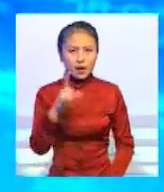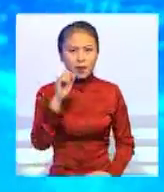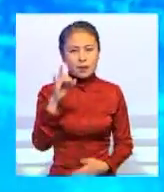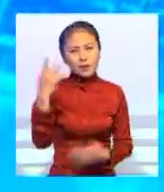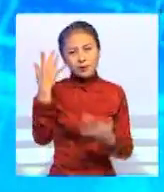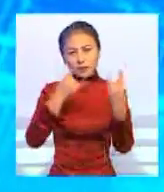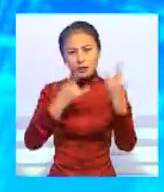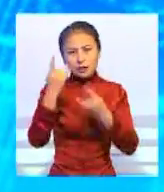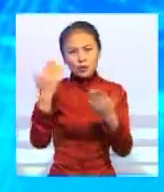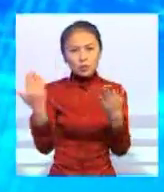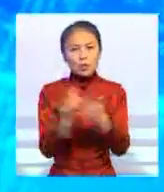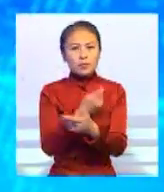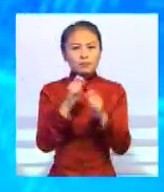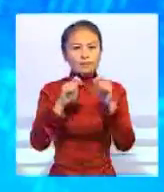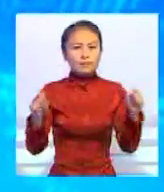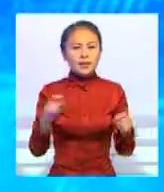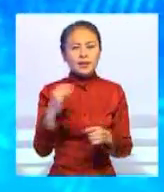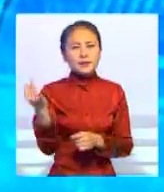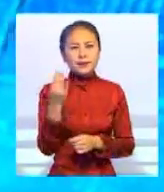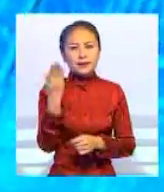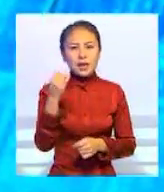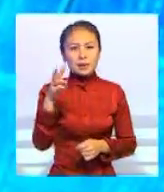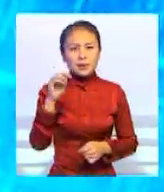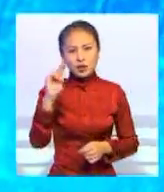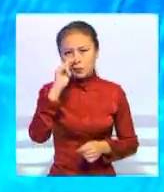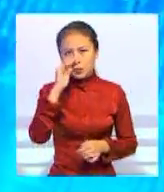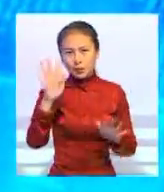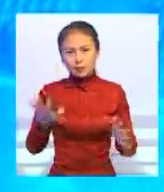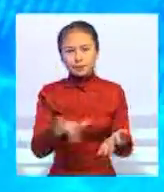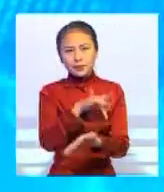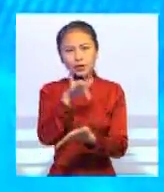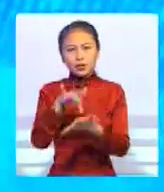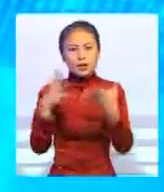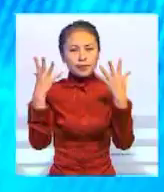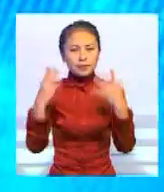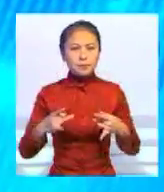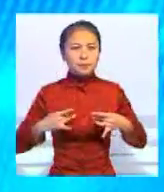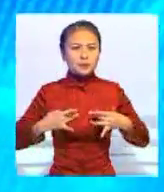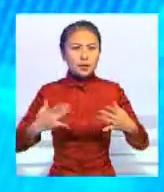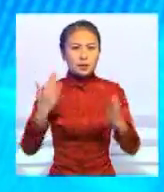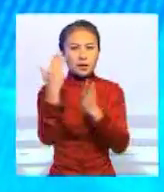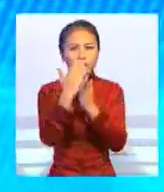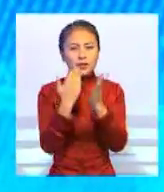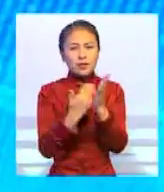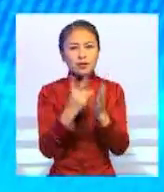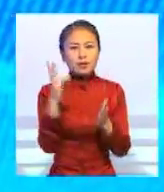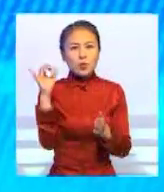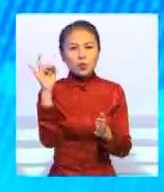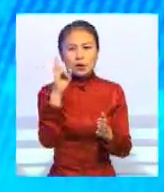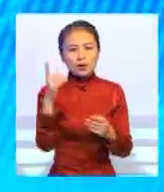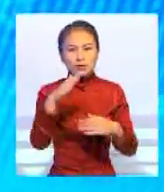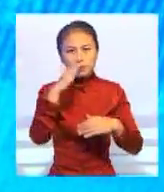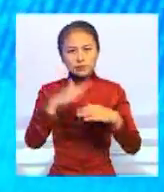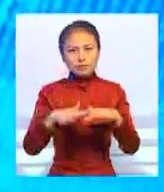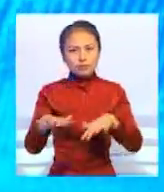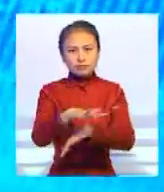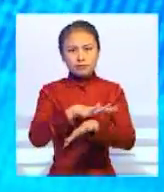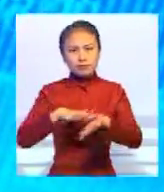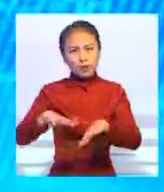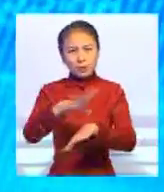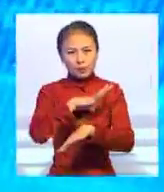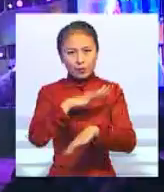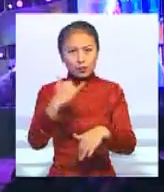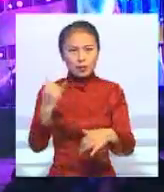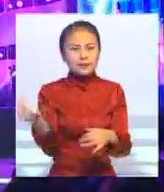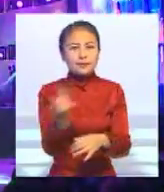Хабар телеарнасының төл туындысы «Қызықтаймыз» Шымкентте. Қала күніне арналған мерекелік бағдарлама шаһардағы Наурыз алаңында түсірілді.